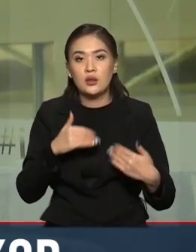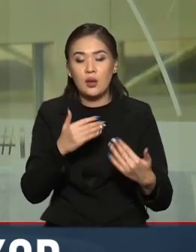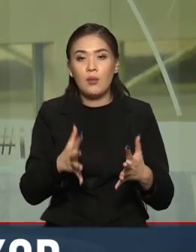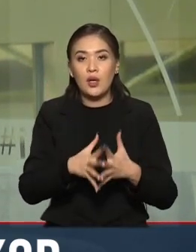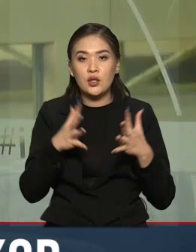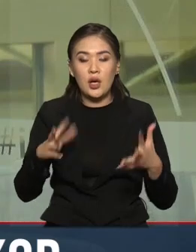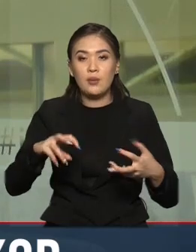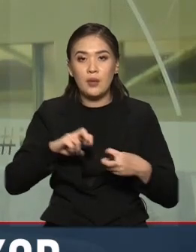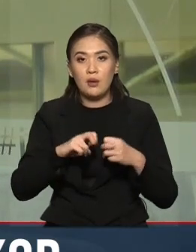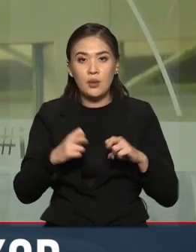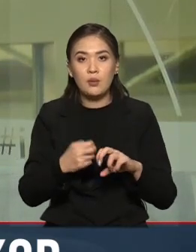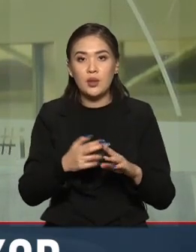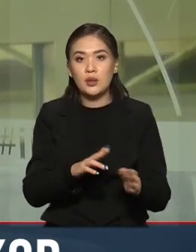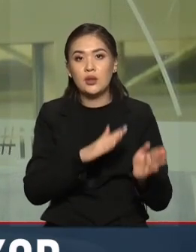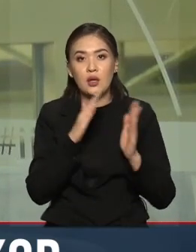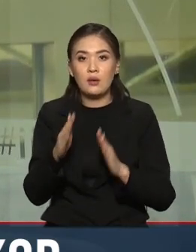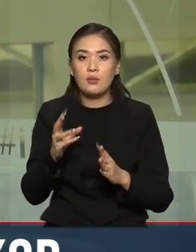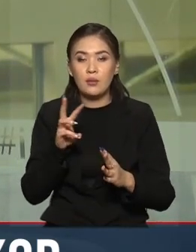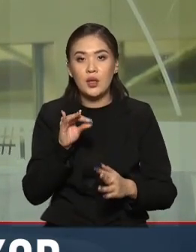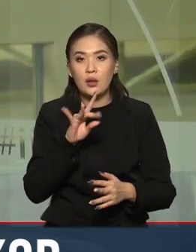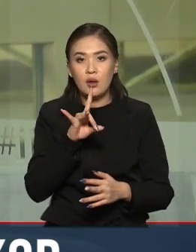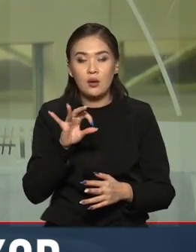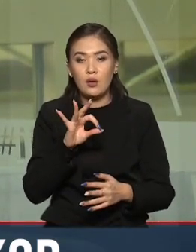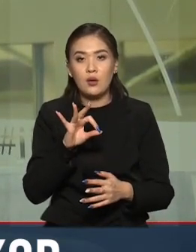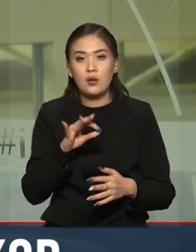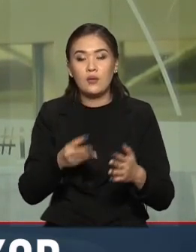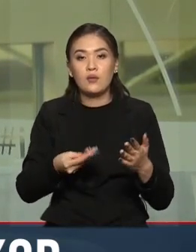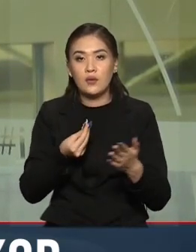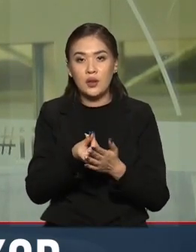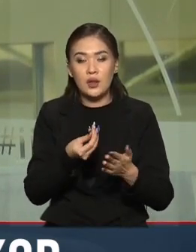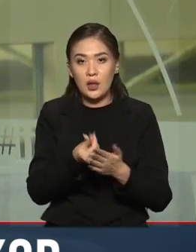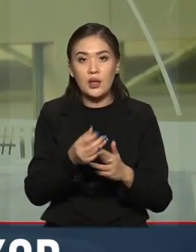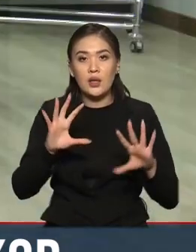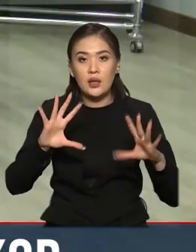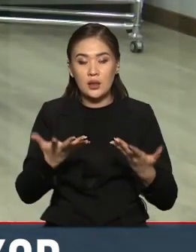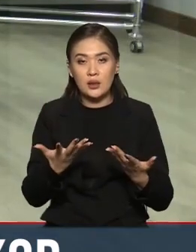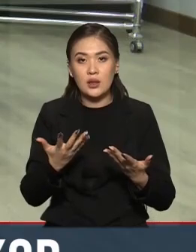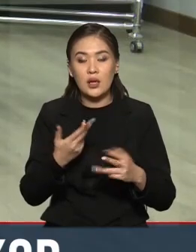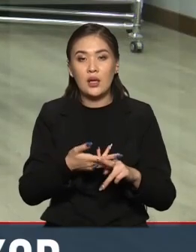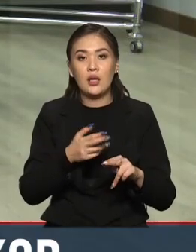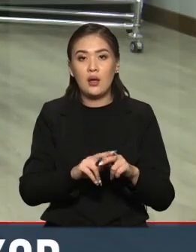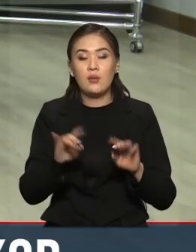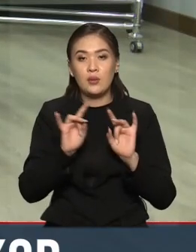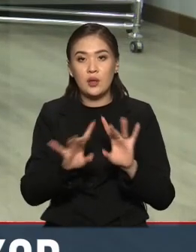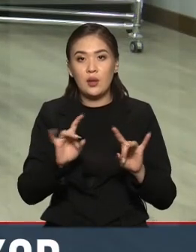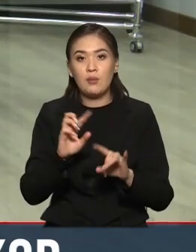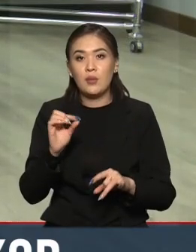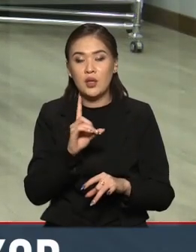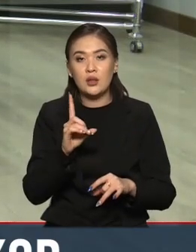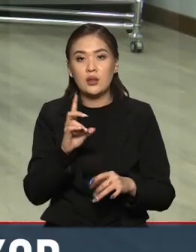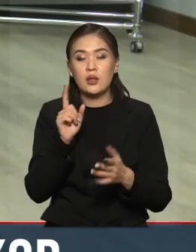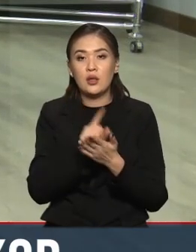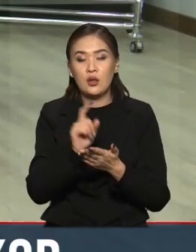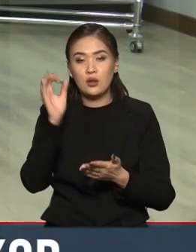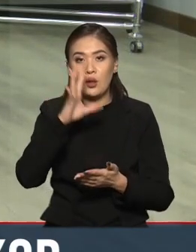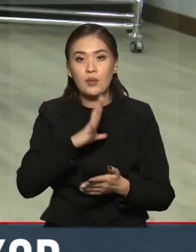проблема со стороны даже микрофинансовых организаций. То есть если я опять-таки говорю про беззалоговые потребительские